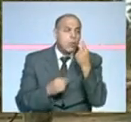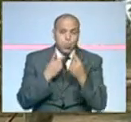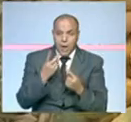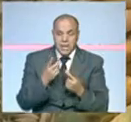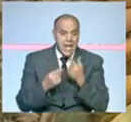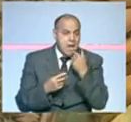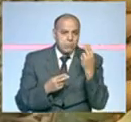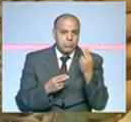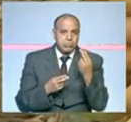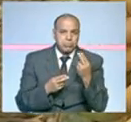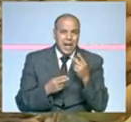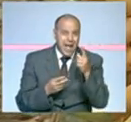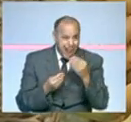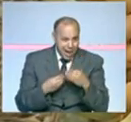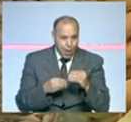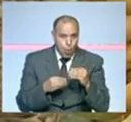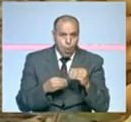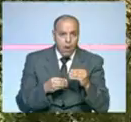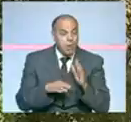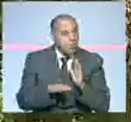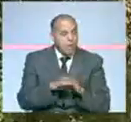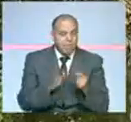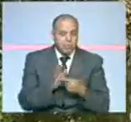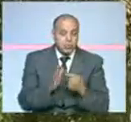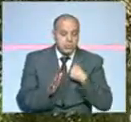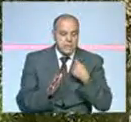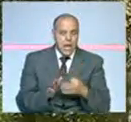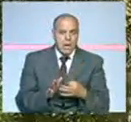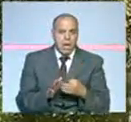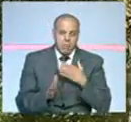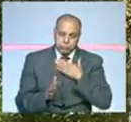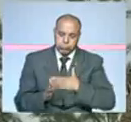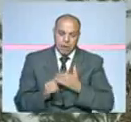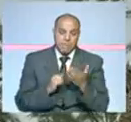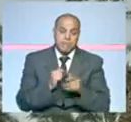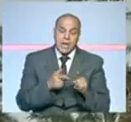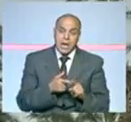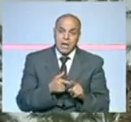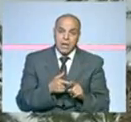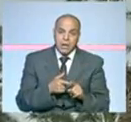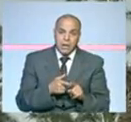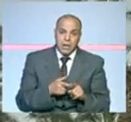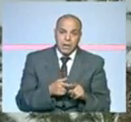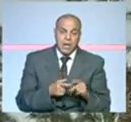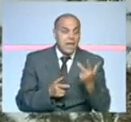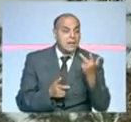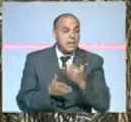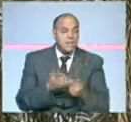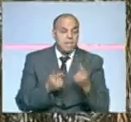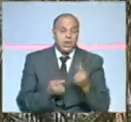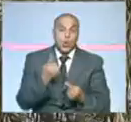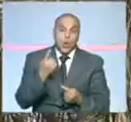لا يمكن ان نفرط في الصعبه بدون تحديد ثمن المرجعي يرضى الفلاح والذي لا يقل على ثلاثه دنانير